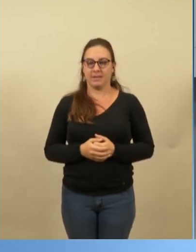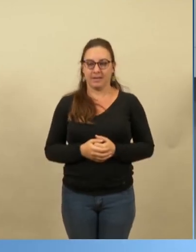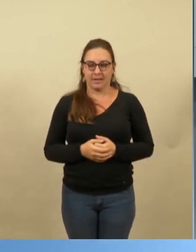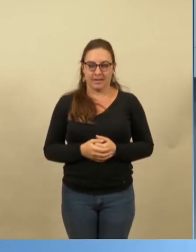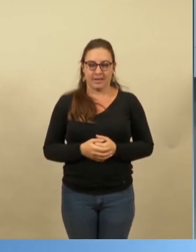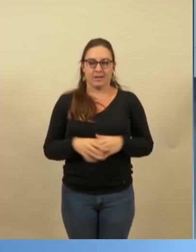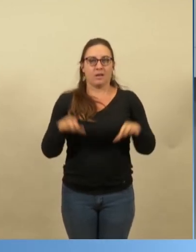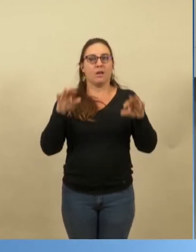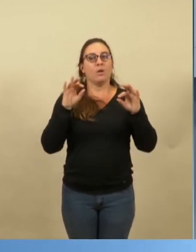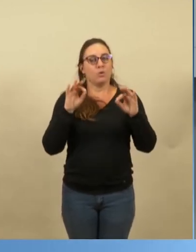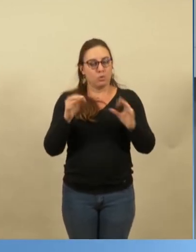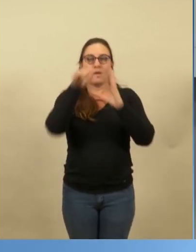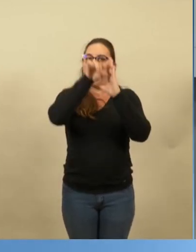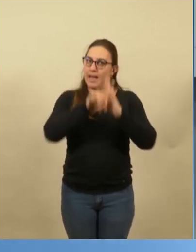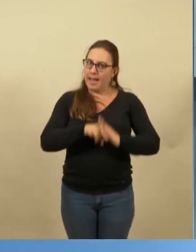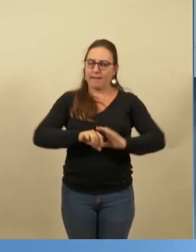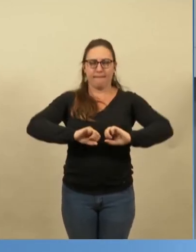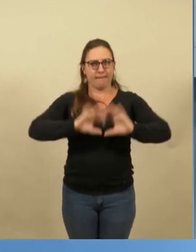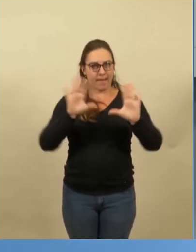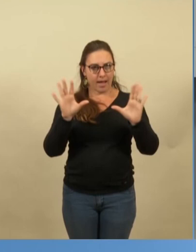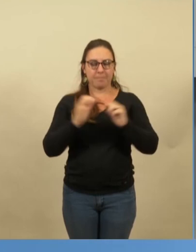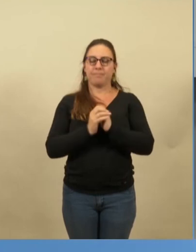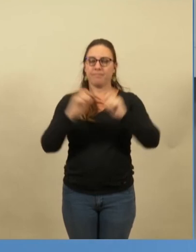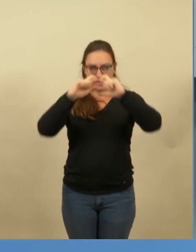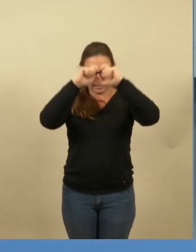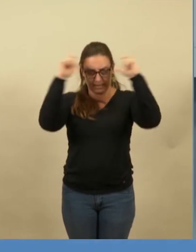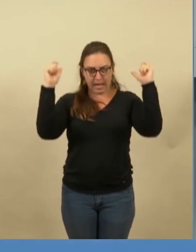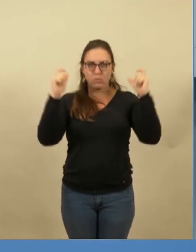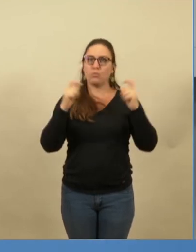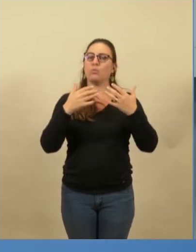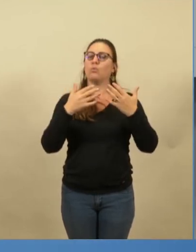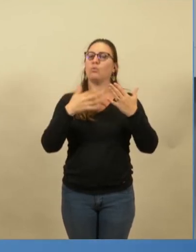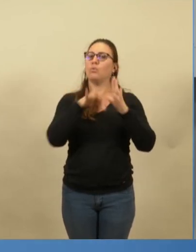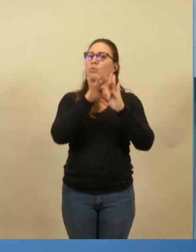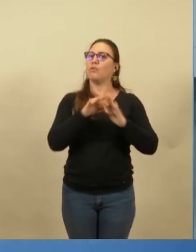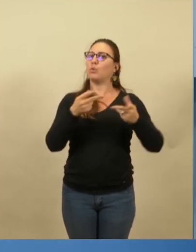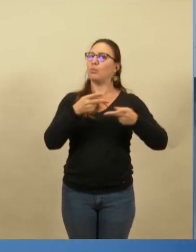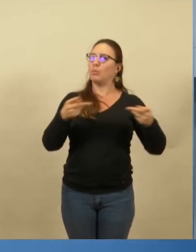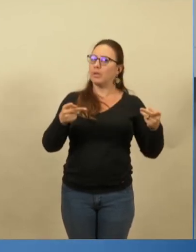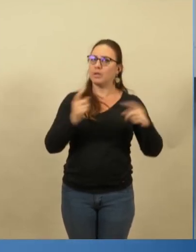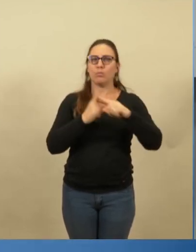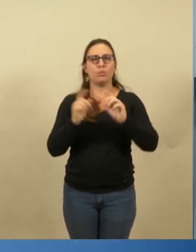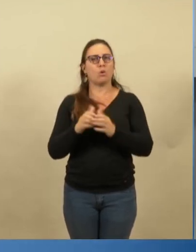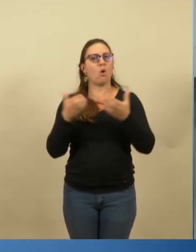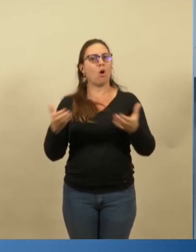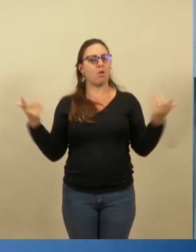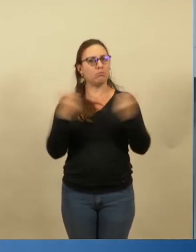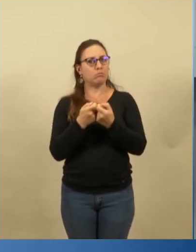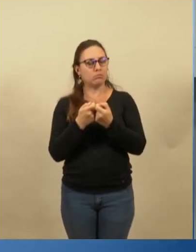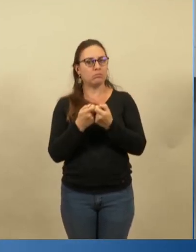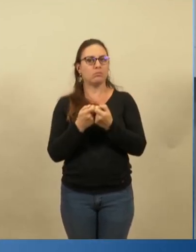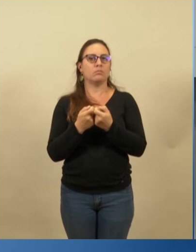effectivement que les règles sont claires que le statut de la fonction publique et le code qui s'applique